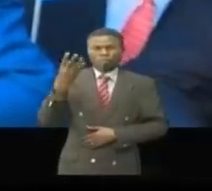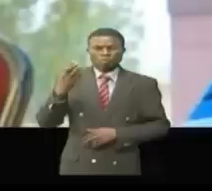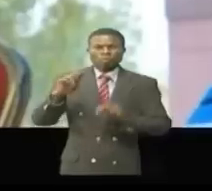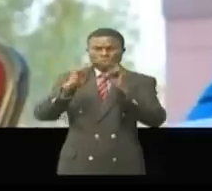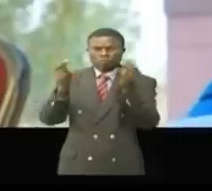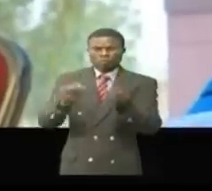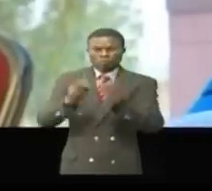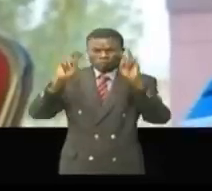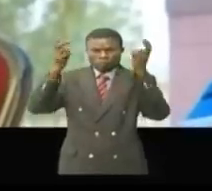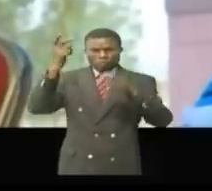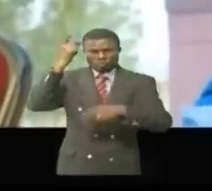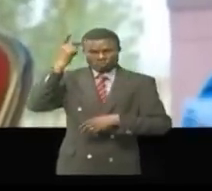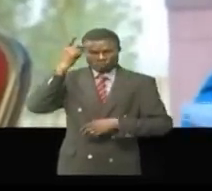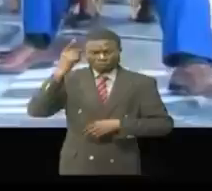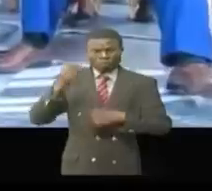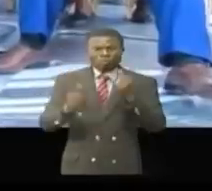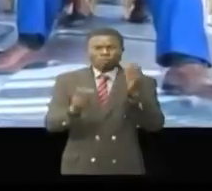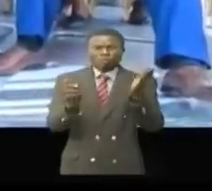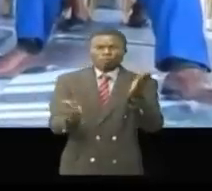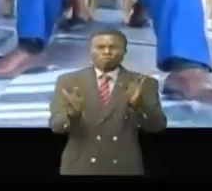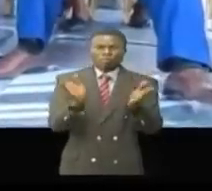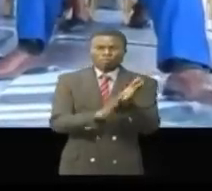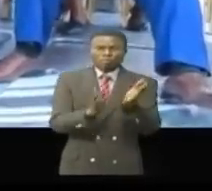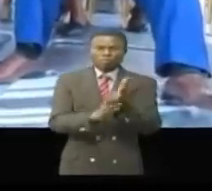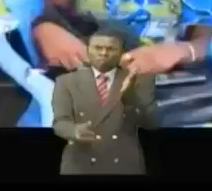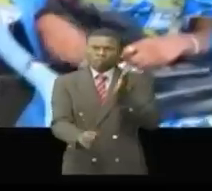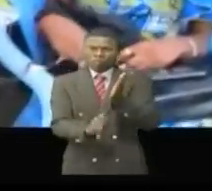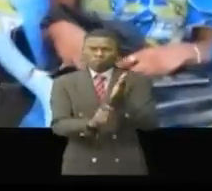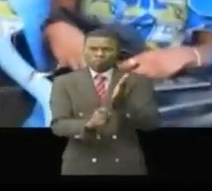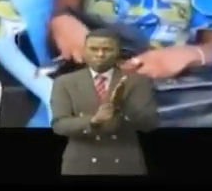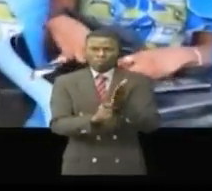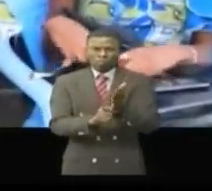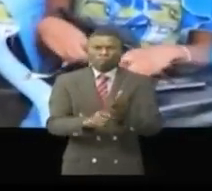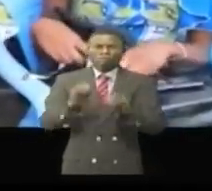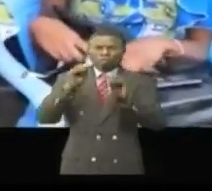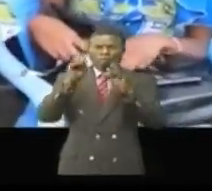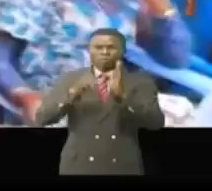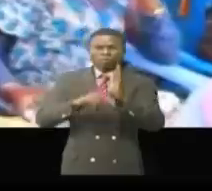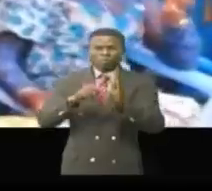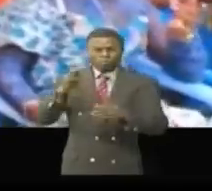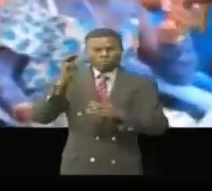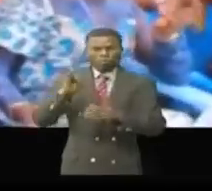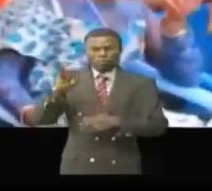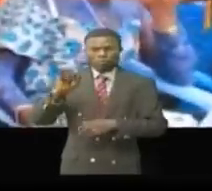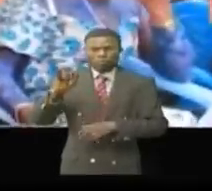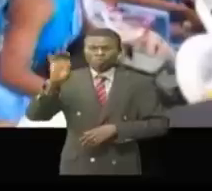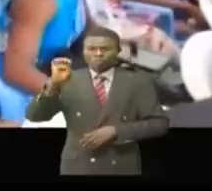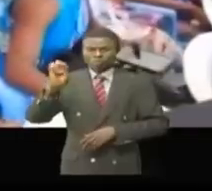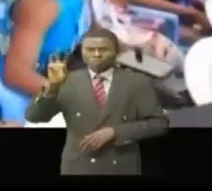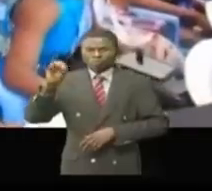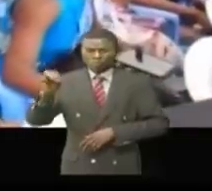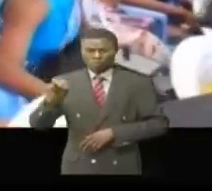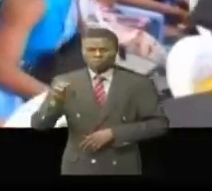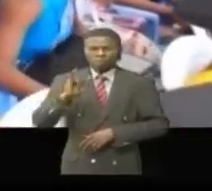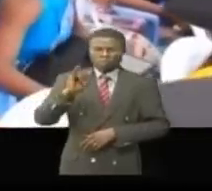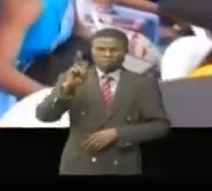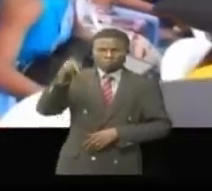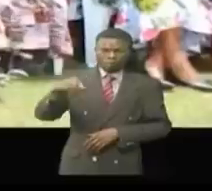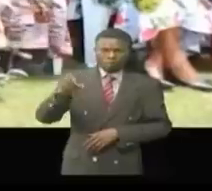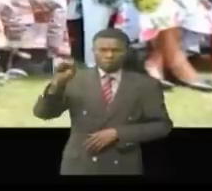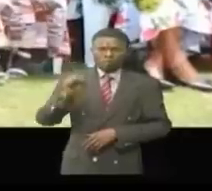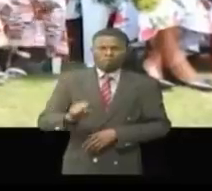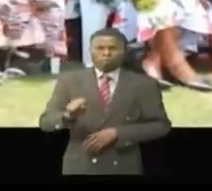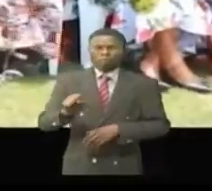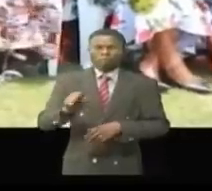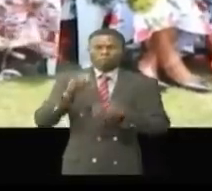Les lauréats des instituts techniques médicaux, ITEM, enseignement médical, IEM, et ceux de l'INPES, Institut national